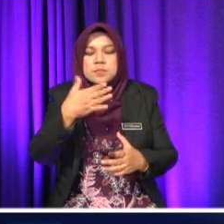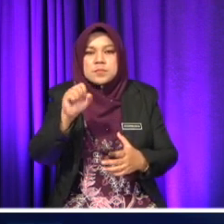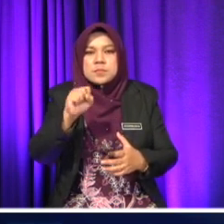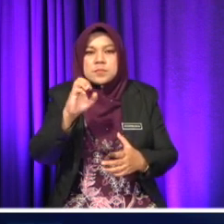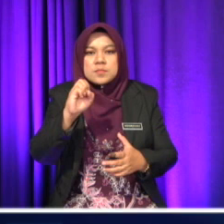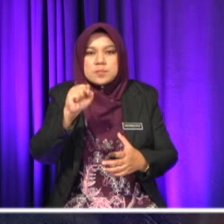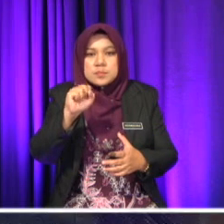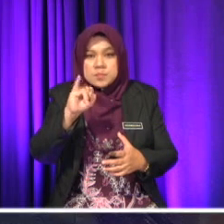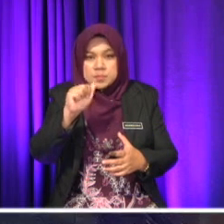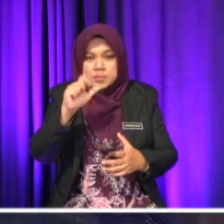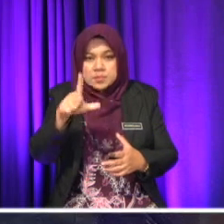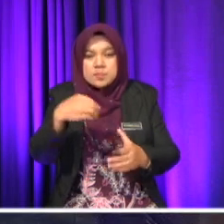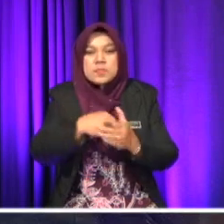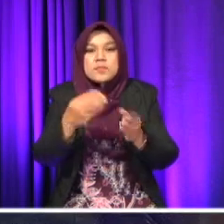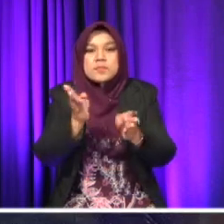menarik